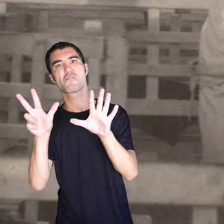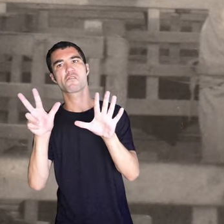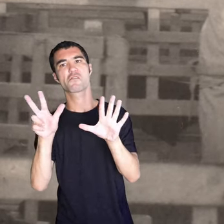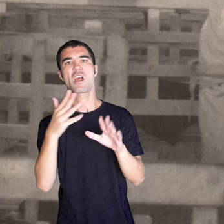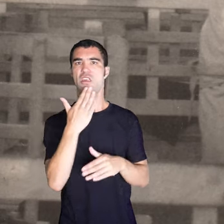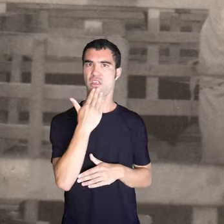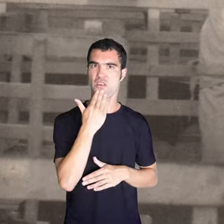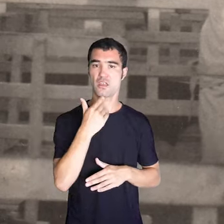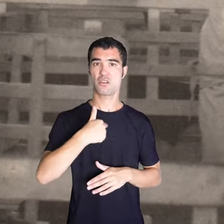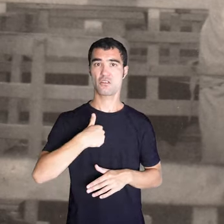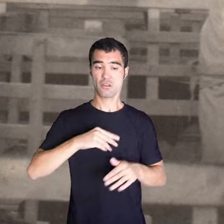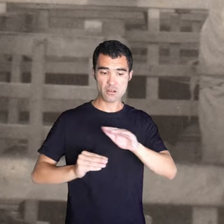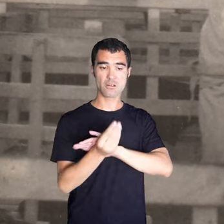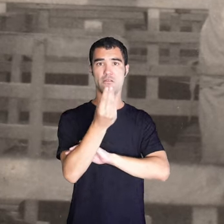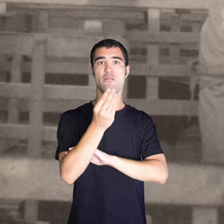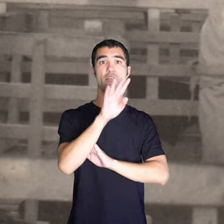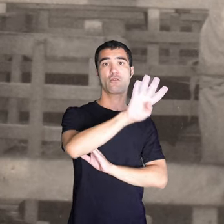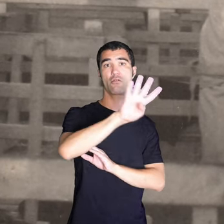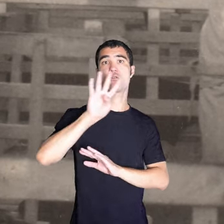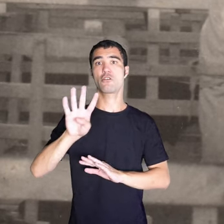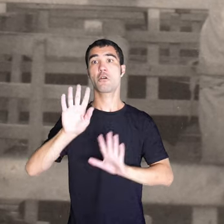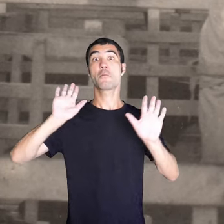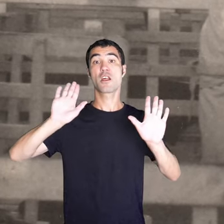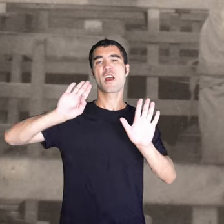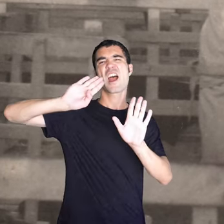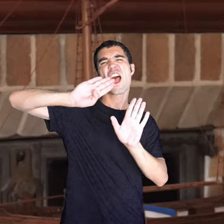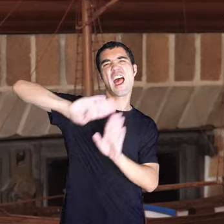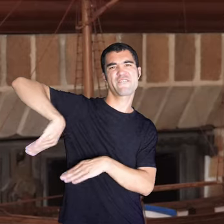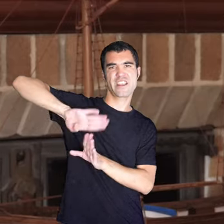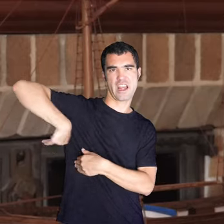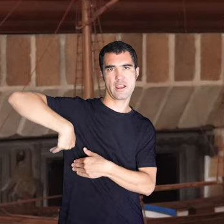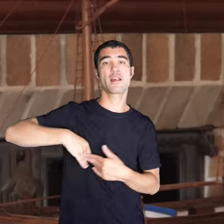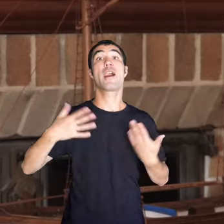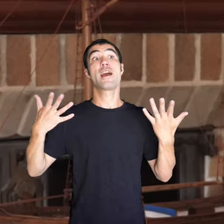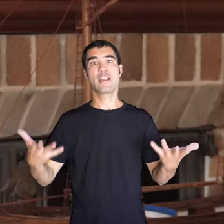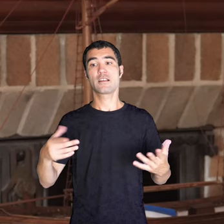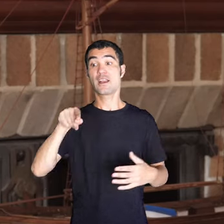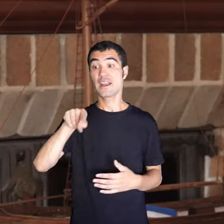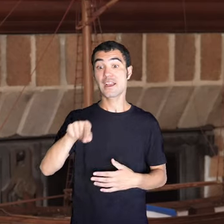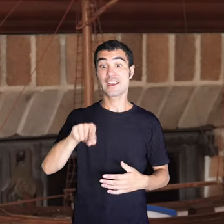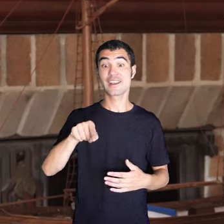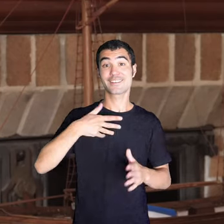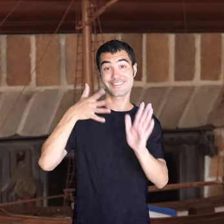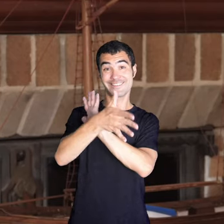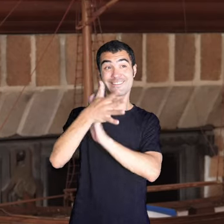perquè jo vaig néixer el 44, però en el final, és a dir, i això era d'haver els